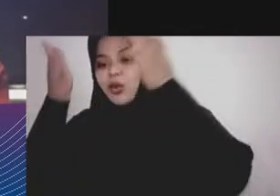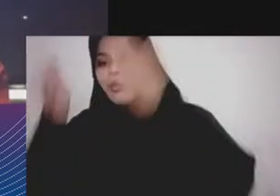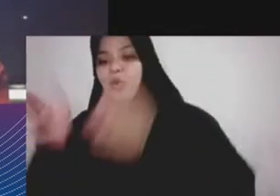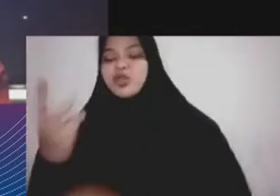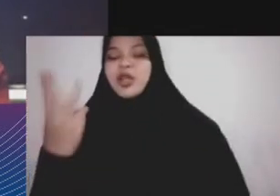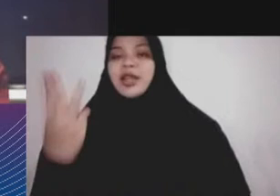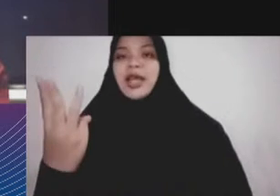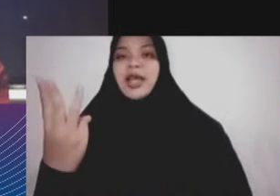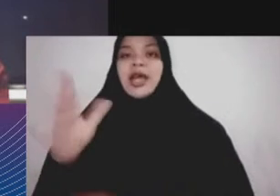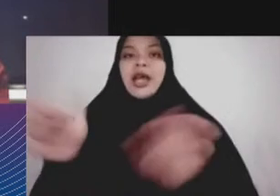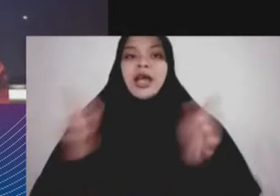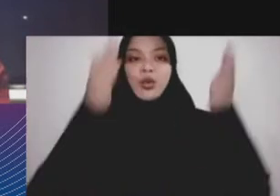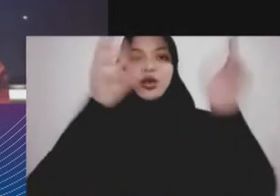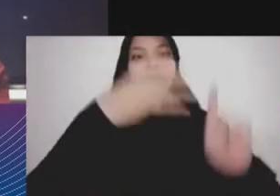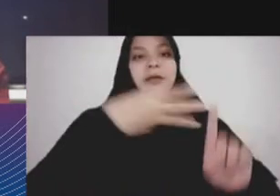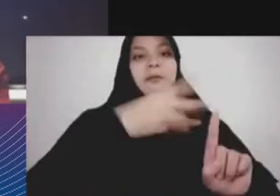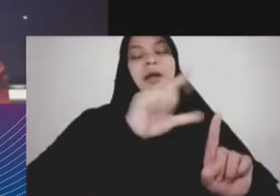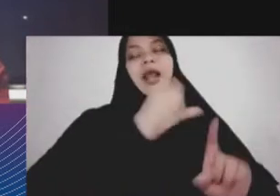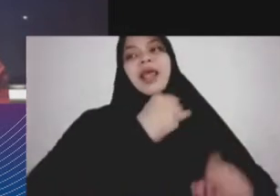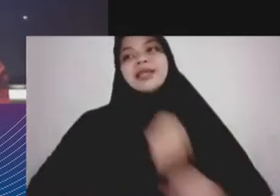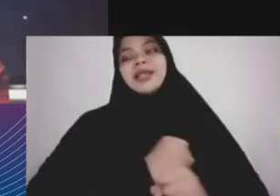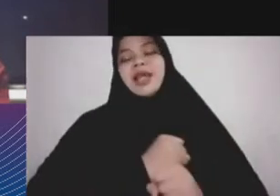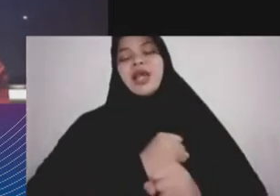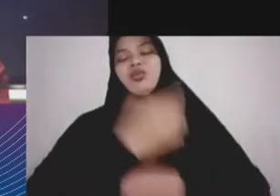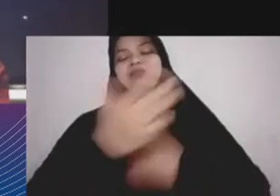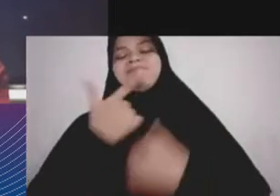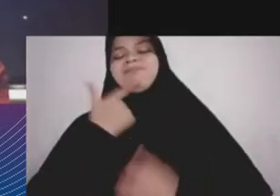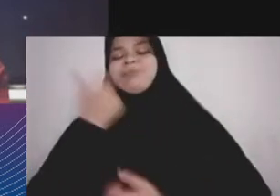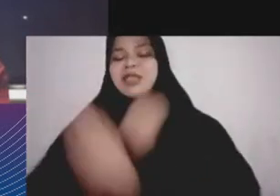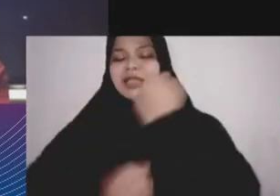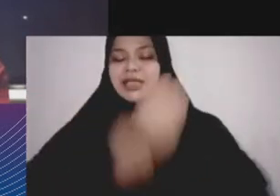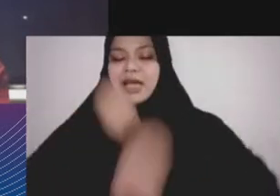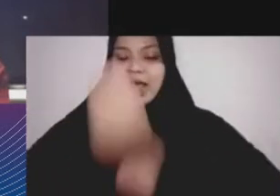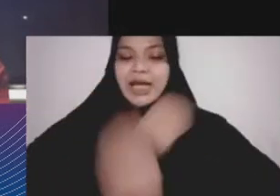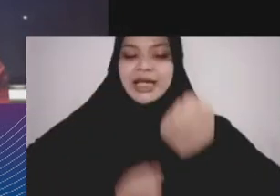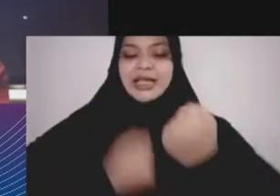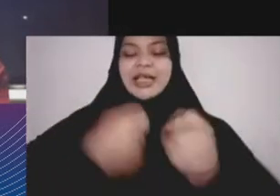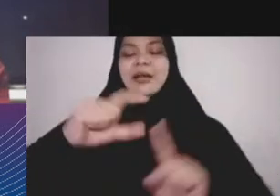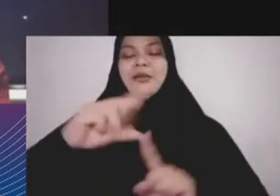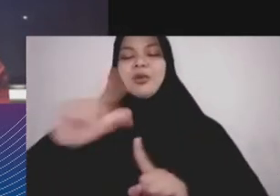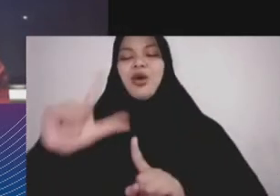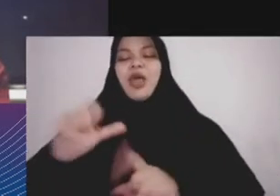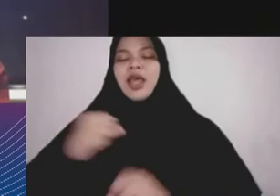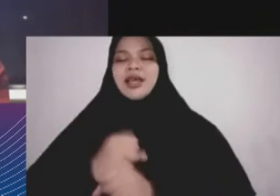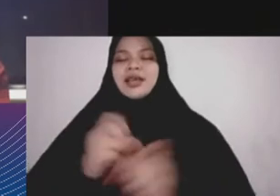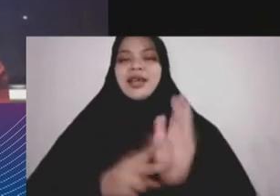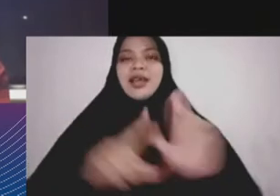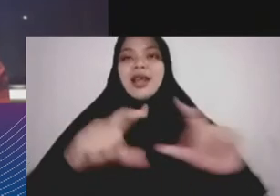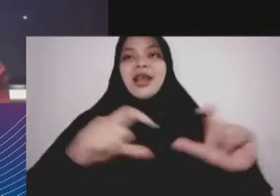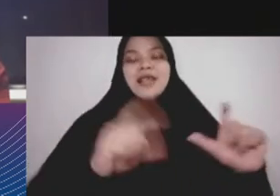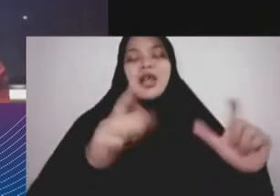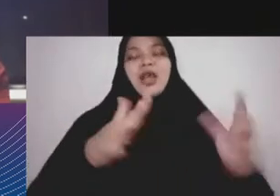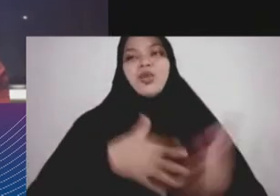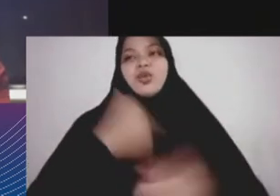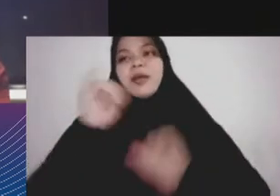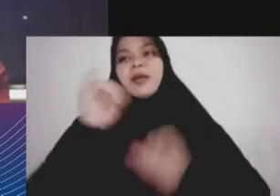di Balek, yang penting itu jalan di prolegnasnya dan tentu kita akan bekerja bersama-sama. Siapa saja bisa